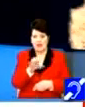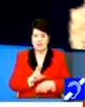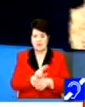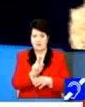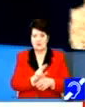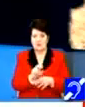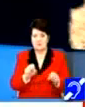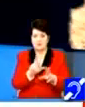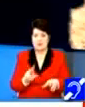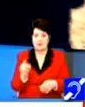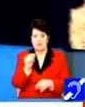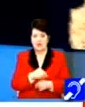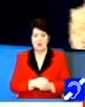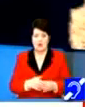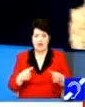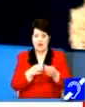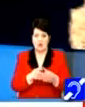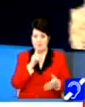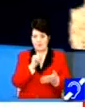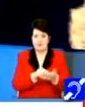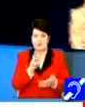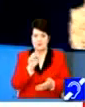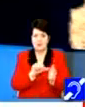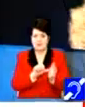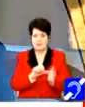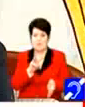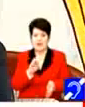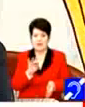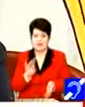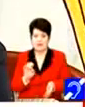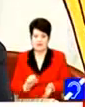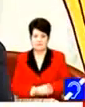pe specialiștii de acolo. Echipa va ajunge pe 6 martie.